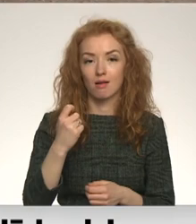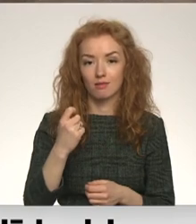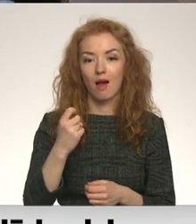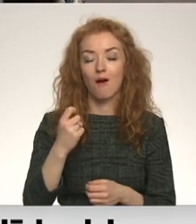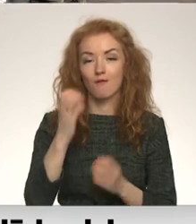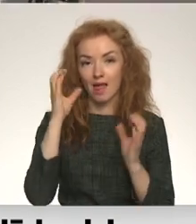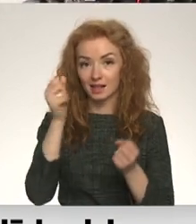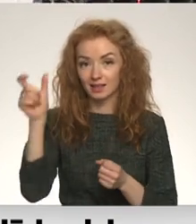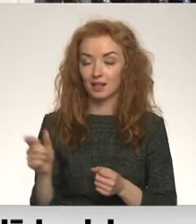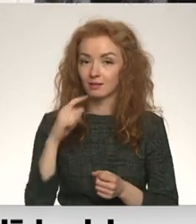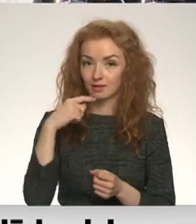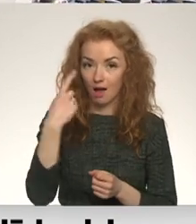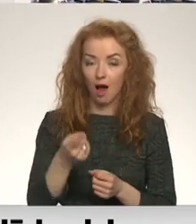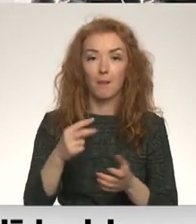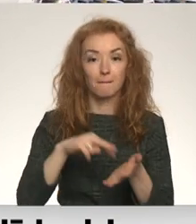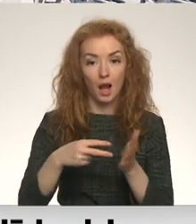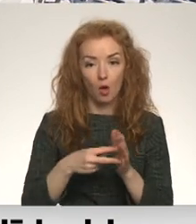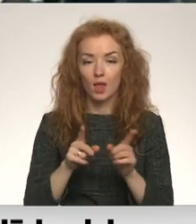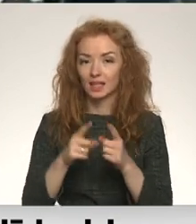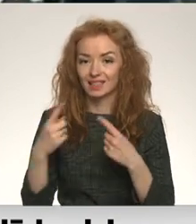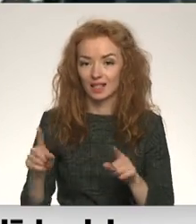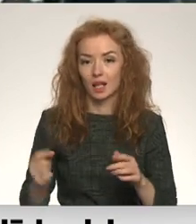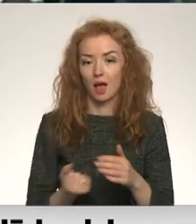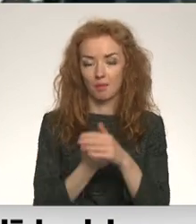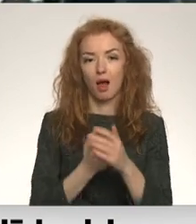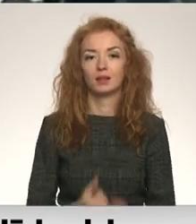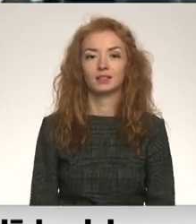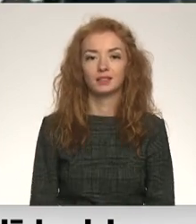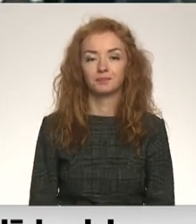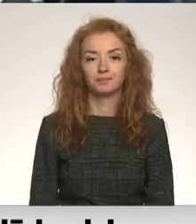vēstnieks norāda, ka plānot vēl citi atbalsti.